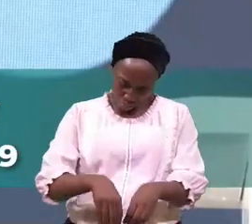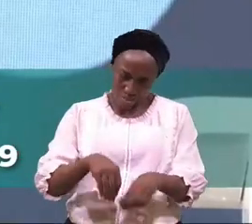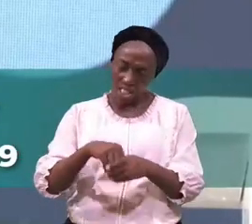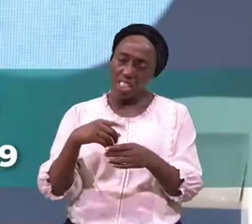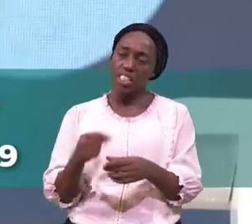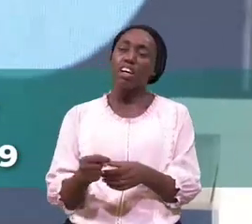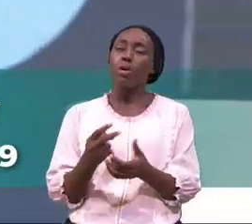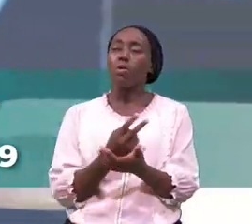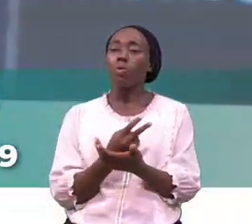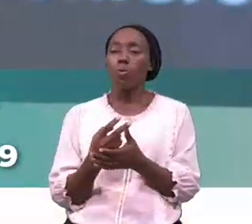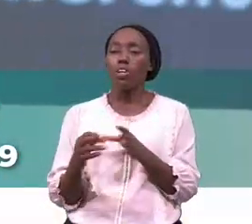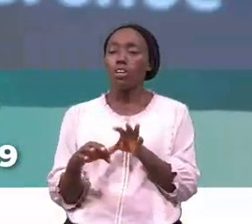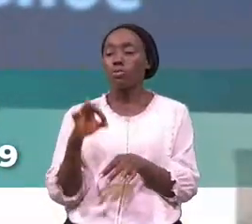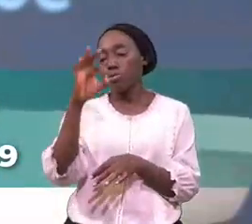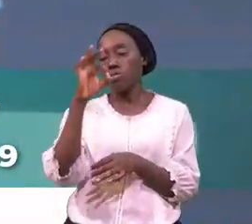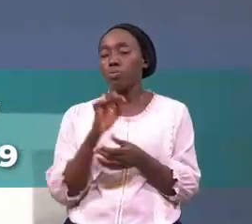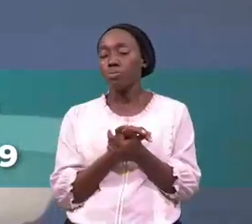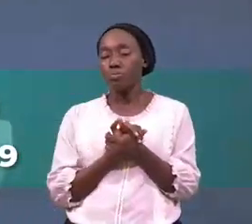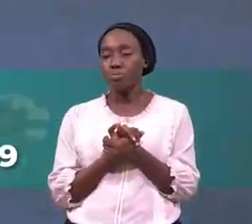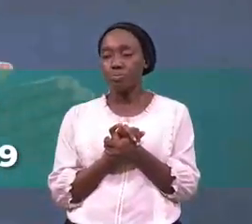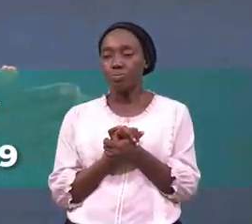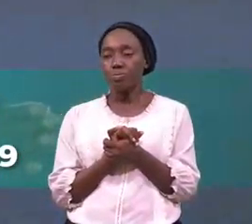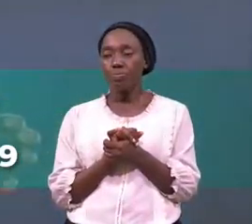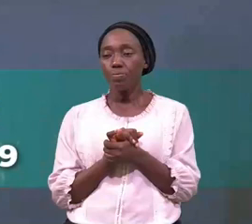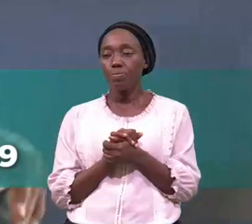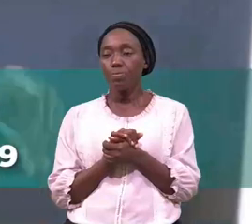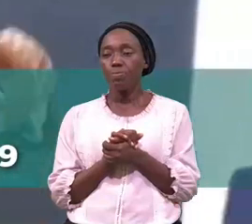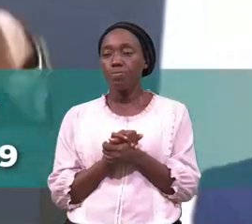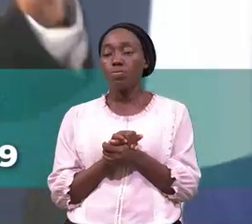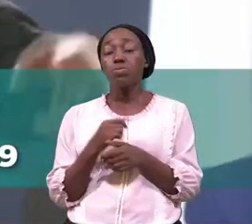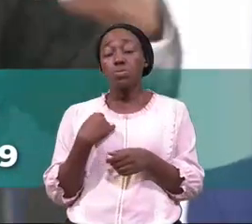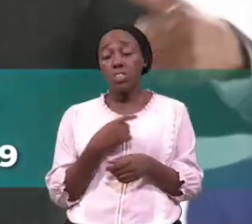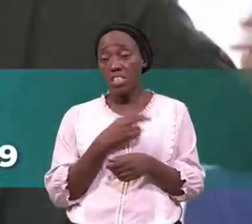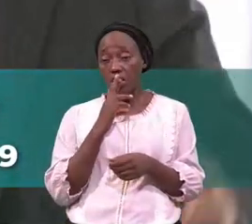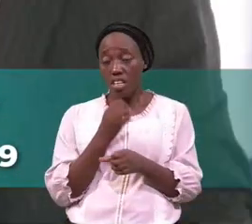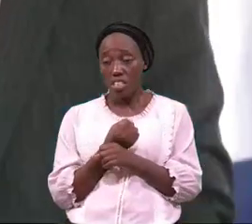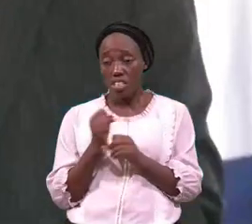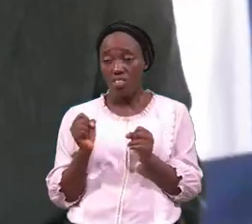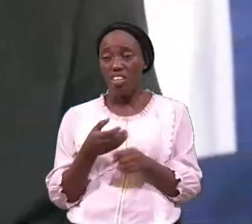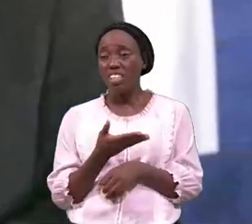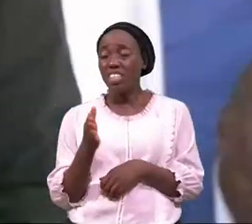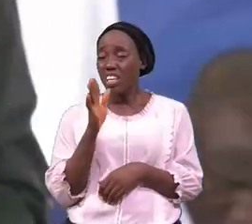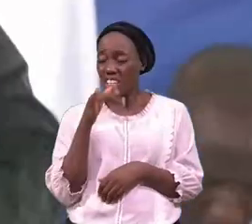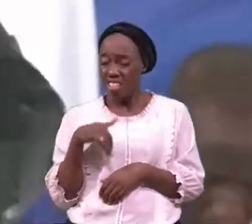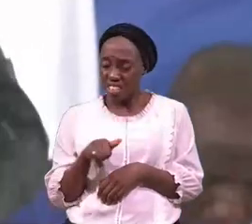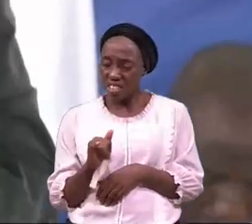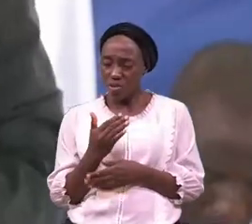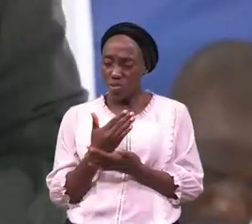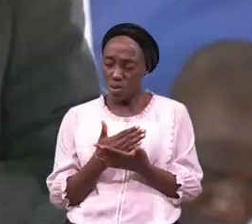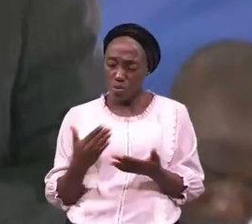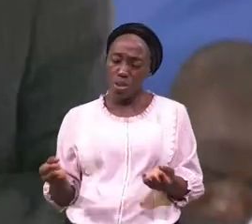Soyez immergés dans le Saint-Esprit. Après être sauvés, il y a quelque chose de